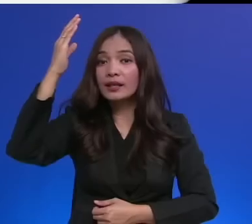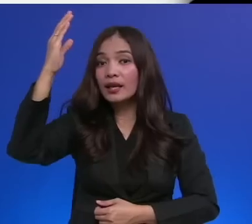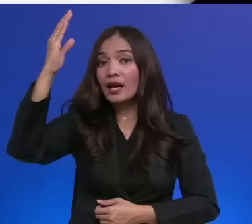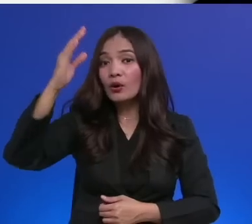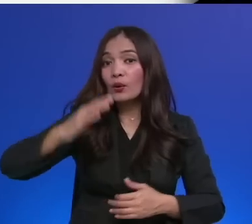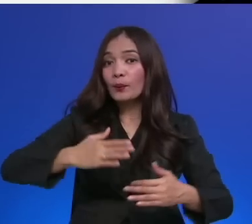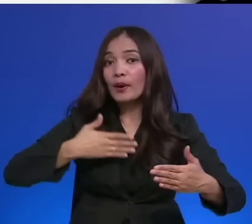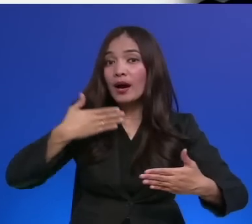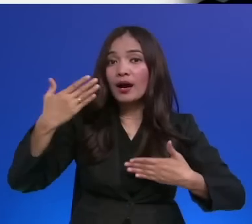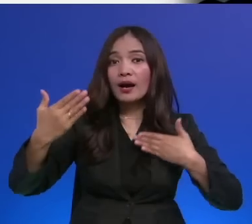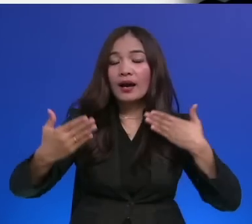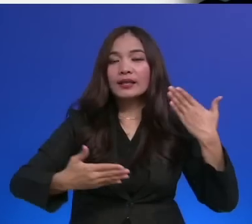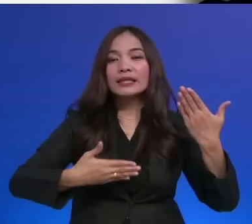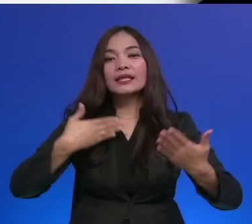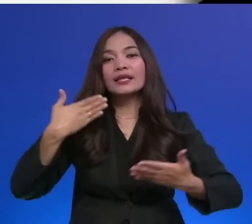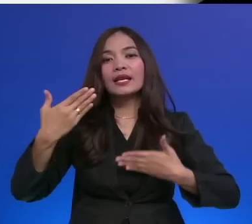Engkaulah